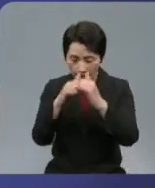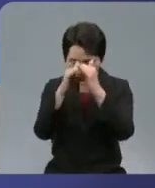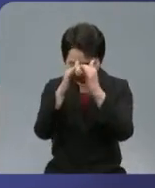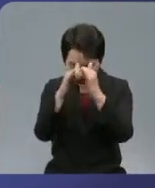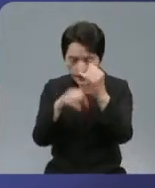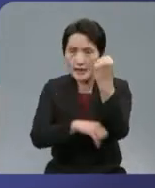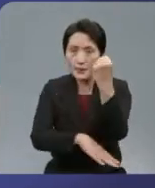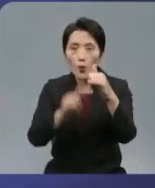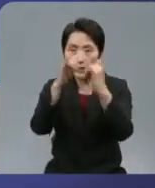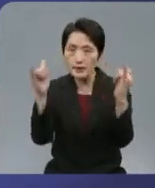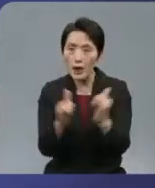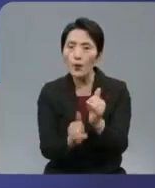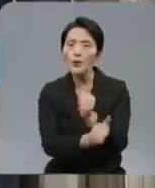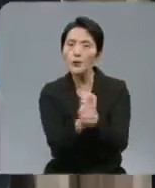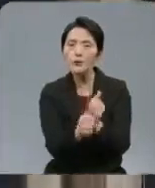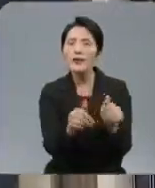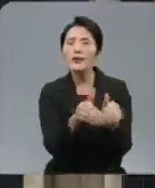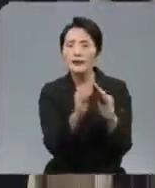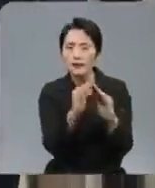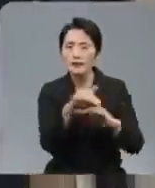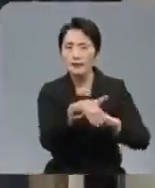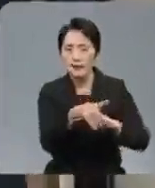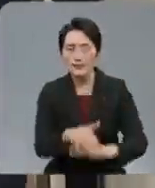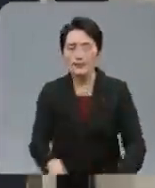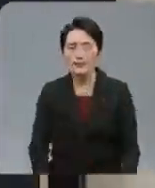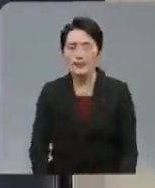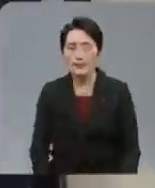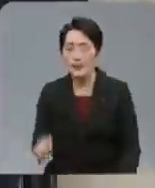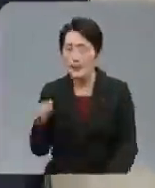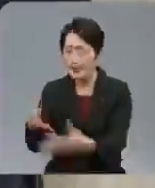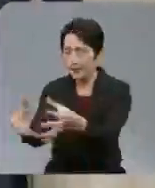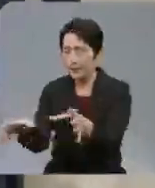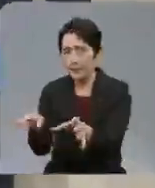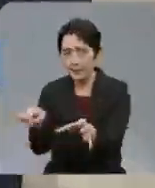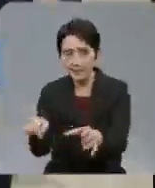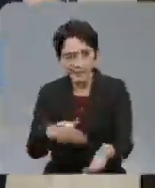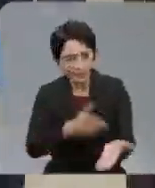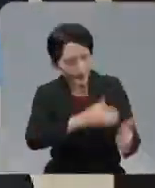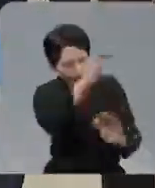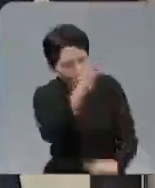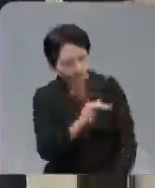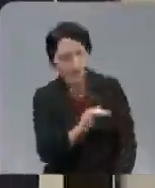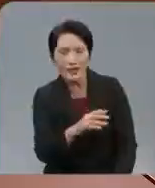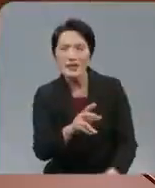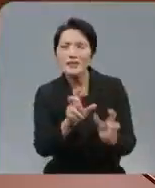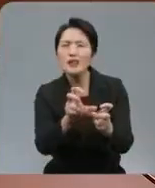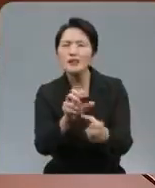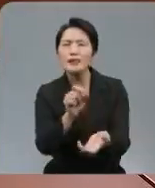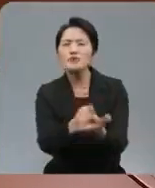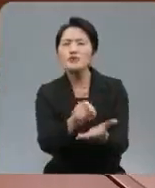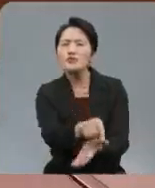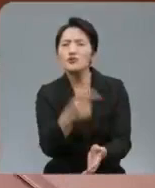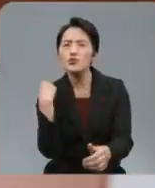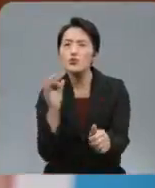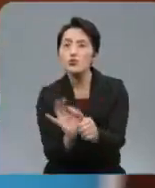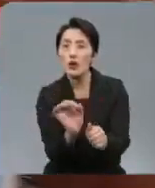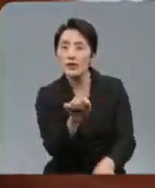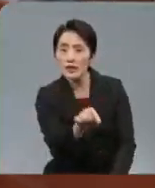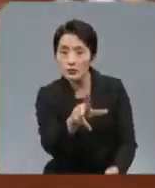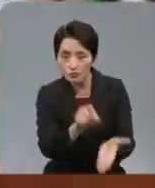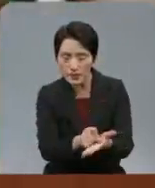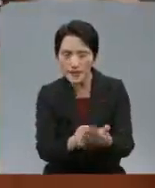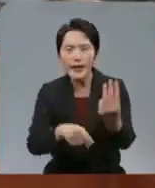durch eine Verfassungsänderung damit ein Präsident für vier Jahre gewählt wird und einmal wiedergewählt werden kann